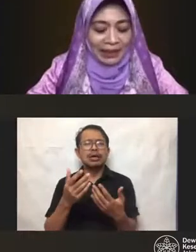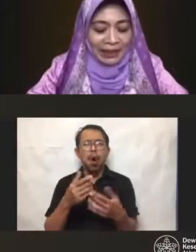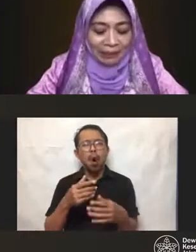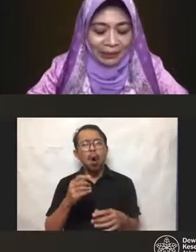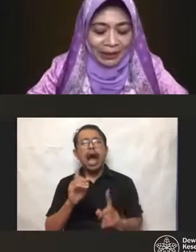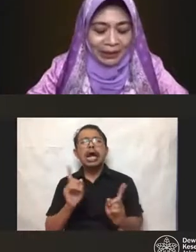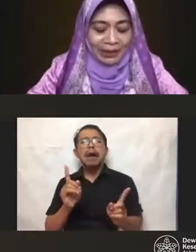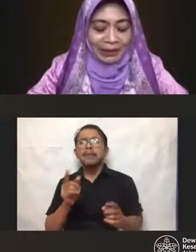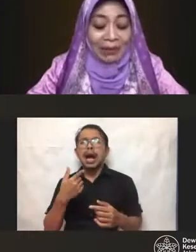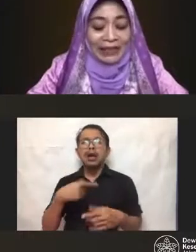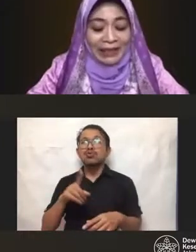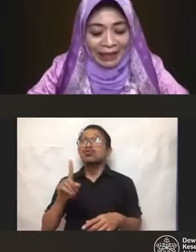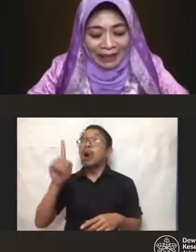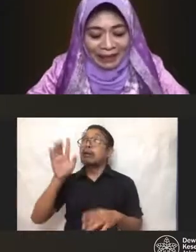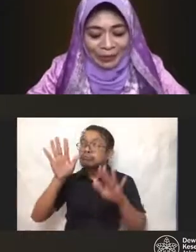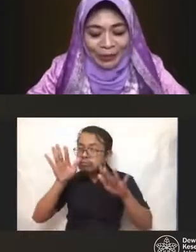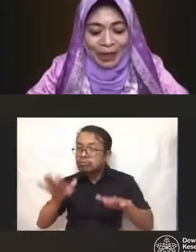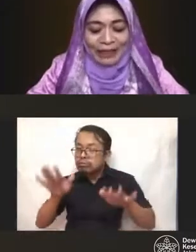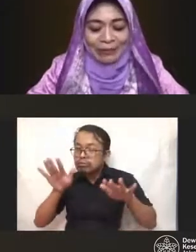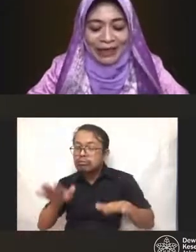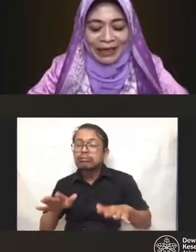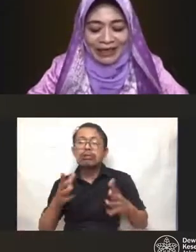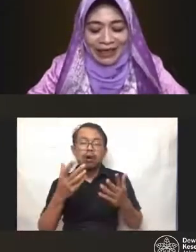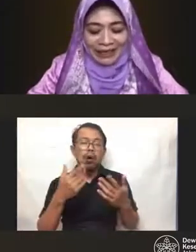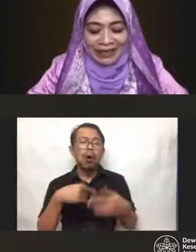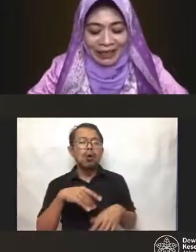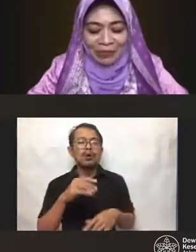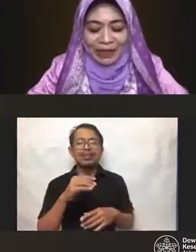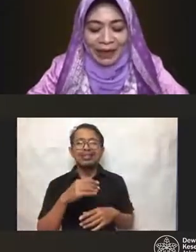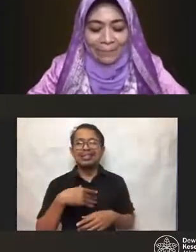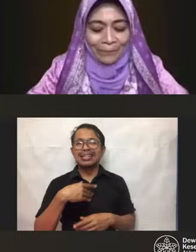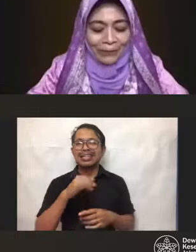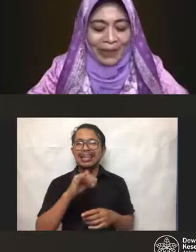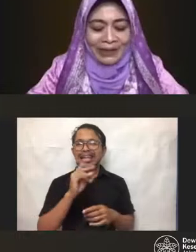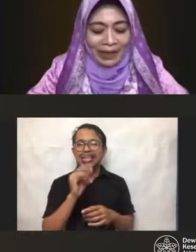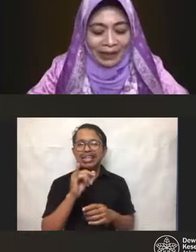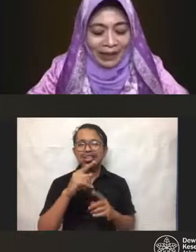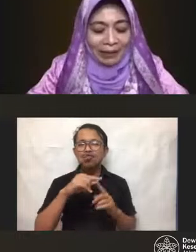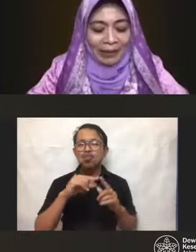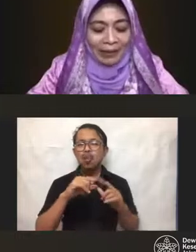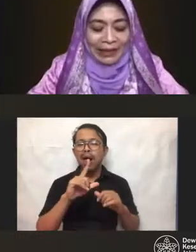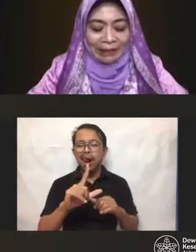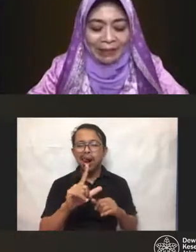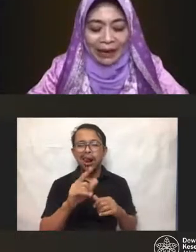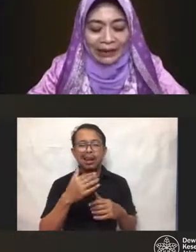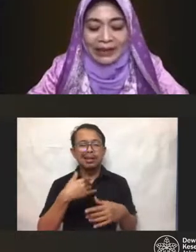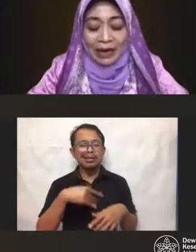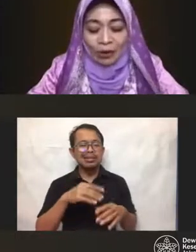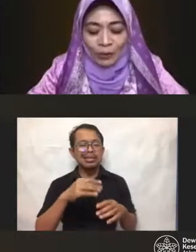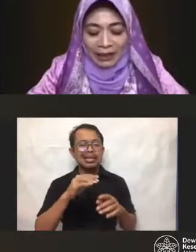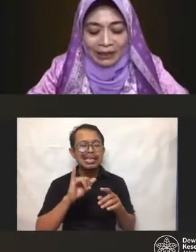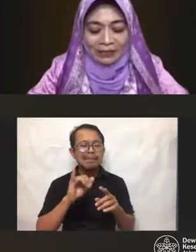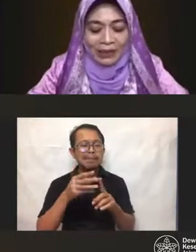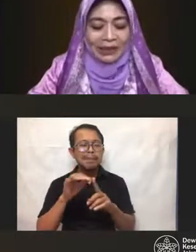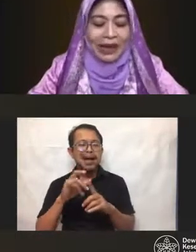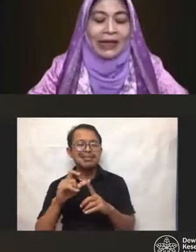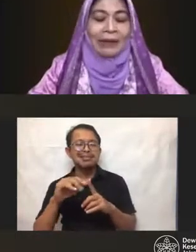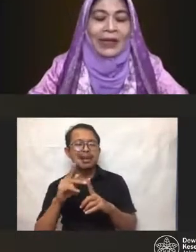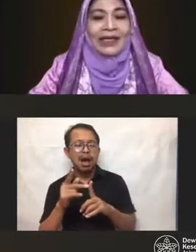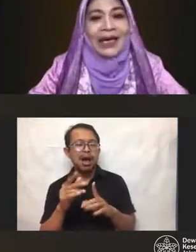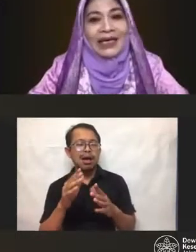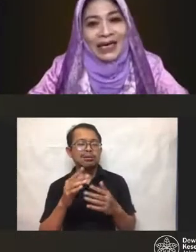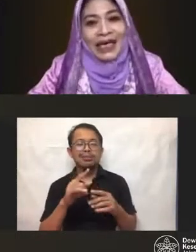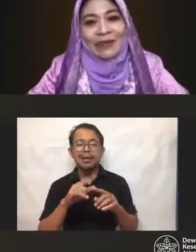makna yang sempit, melaksanakan ritual sebagai kegiatan seremonial. Ajaran agama yang dikembangkan tidak akomodatif ya